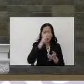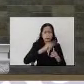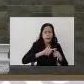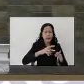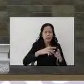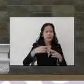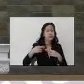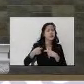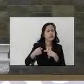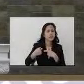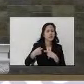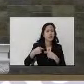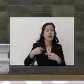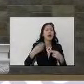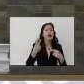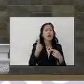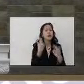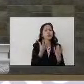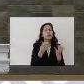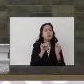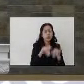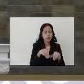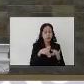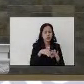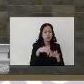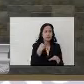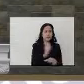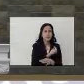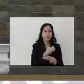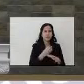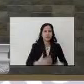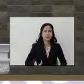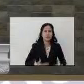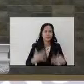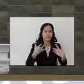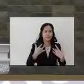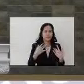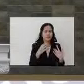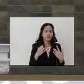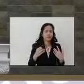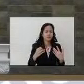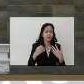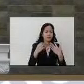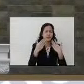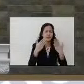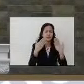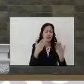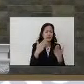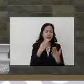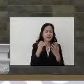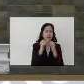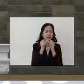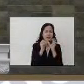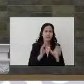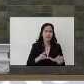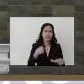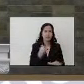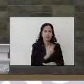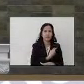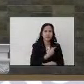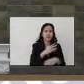kabuluhan sa aming pamumuhay bilang isang Kristiyano. Salamat po at pagpalain niyo po ang bawat isa sa pangalan po ni